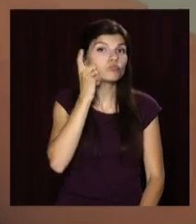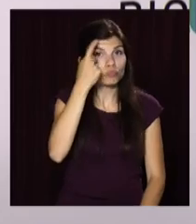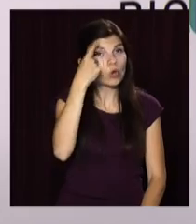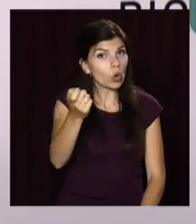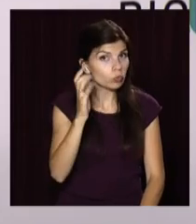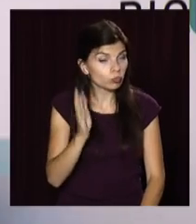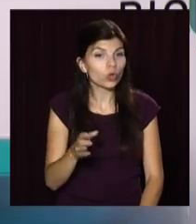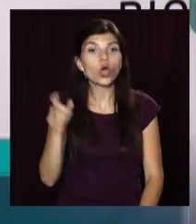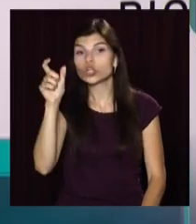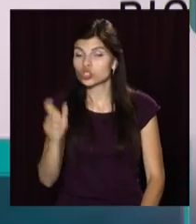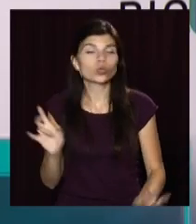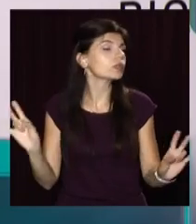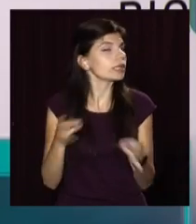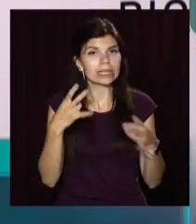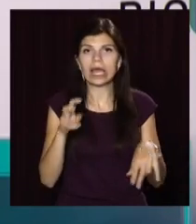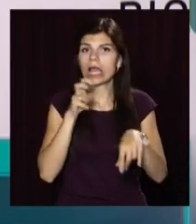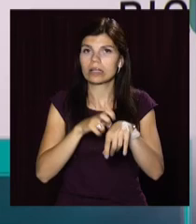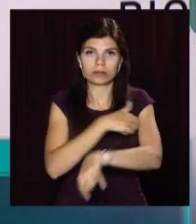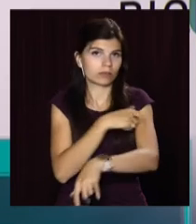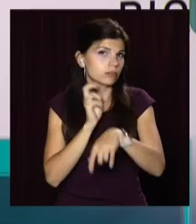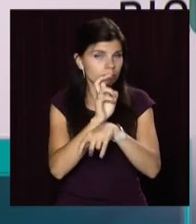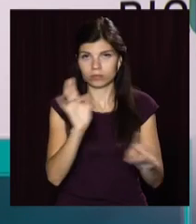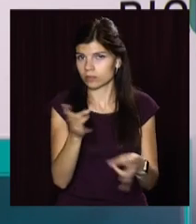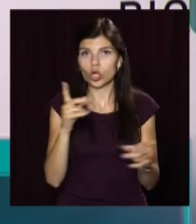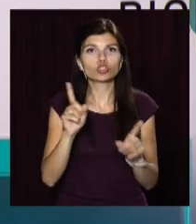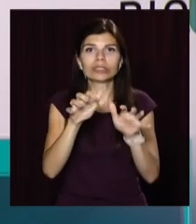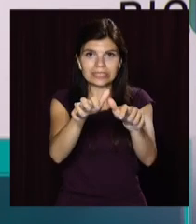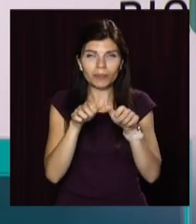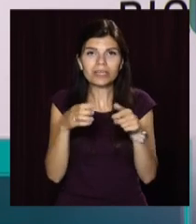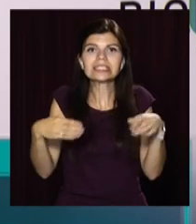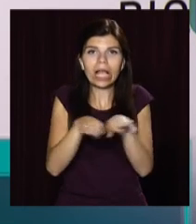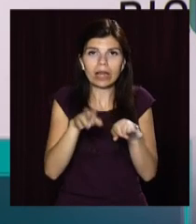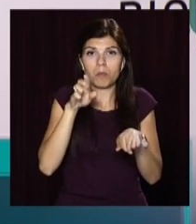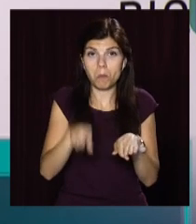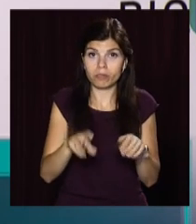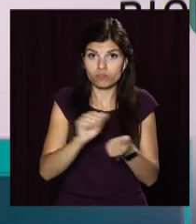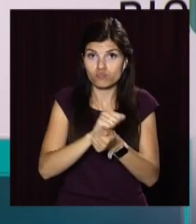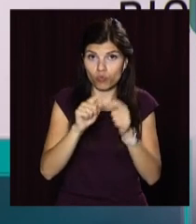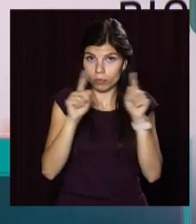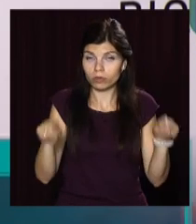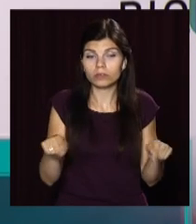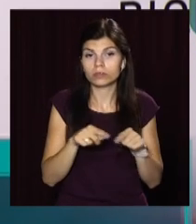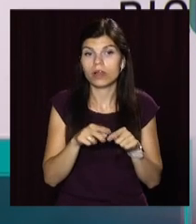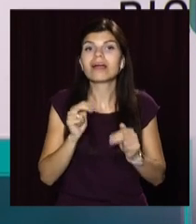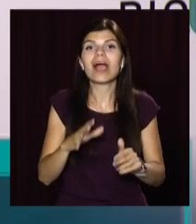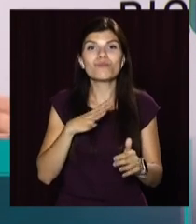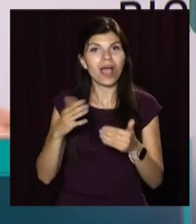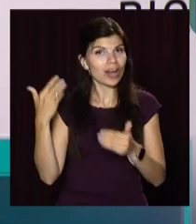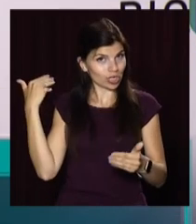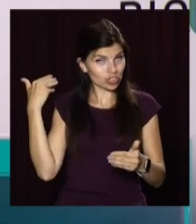СМС-повідомлення. Пацієнту не потрібно йти до лікаря, щоб забрати, закрити цей паперовий лікарняний, як було